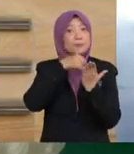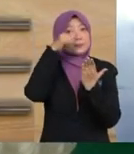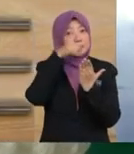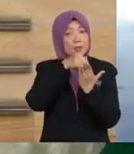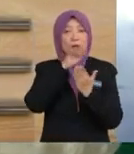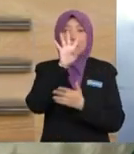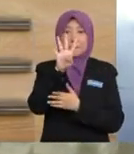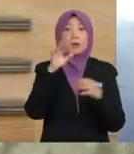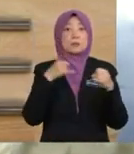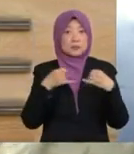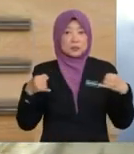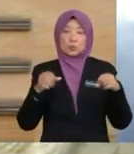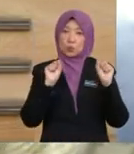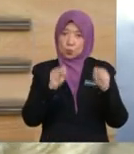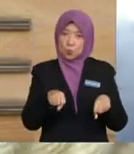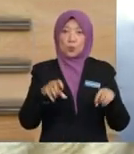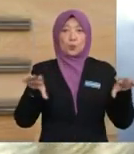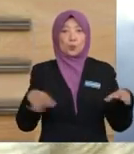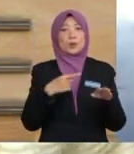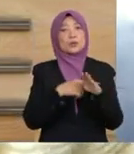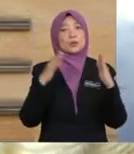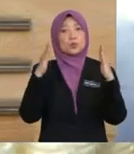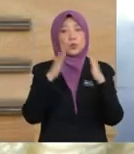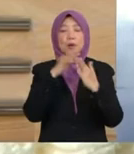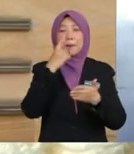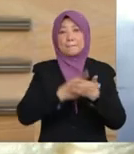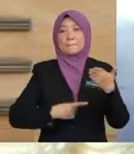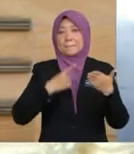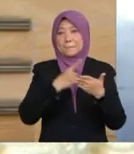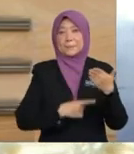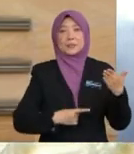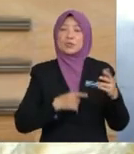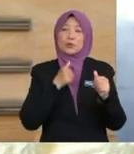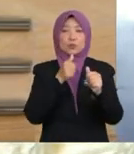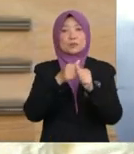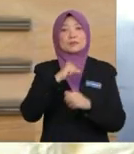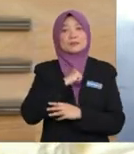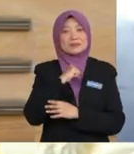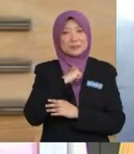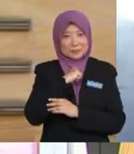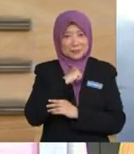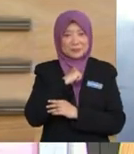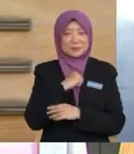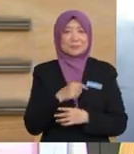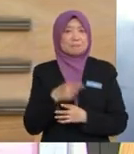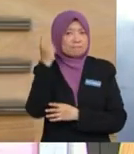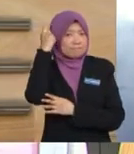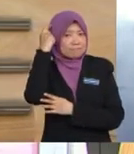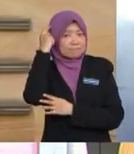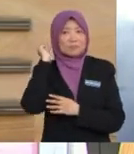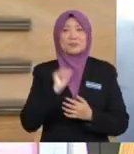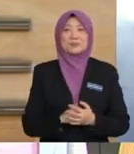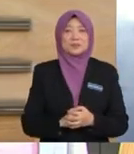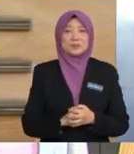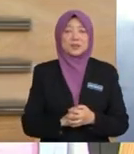empat hiasan. Boleh dilakukan apa cara sekalipun mengikut pilihan dan kreativiti masing-masing. Selain itu, kita juga